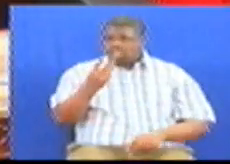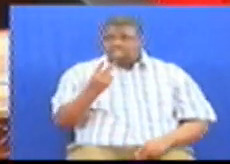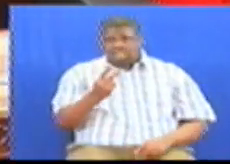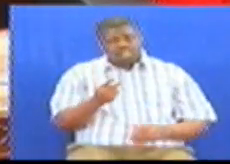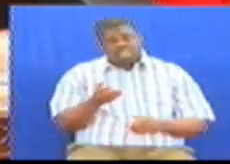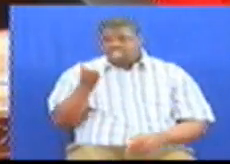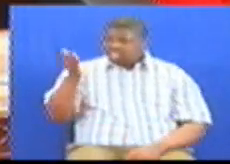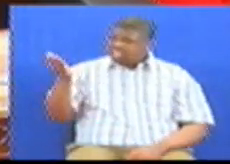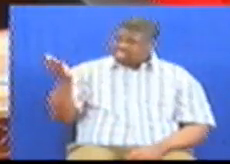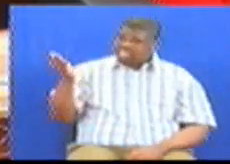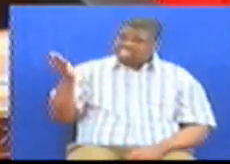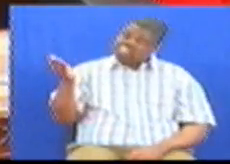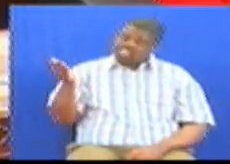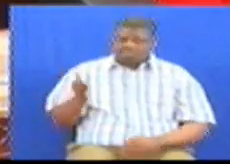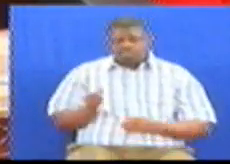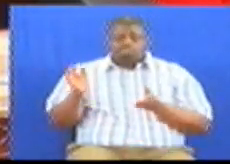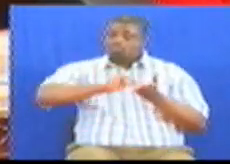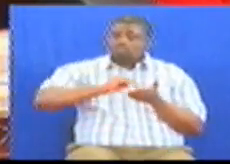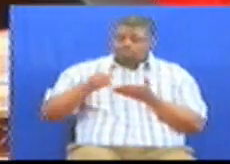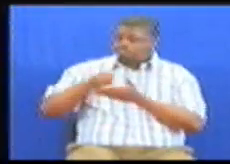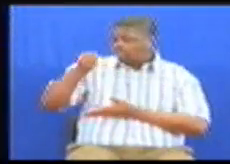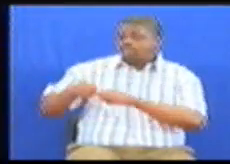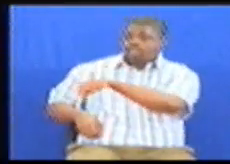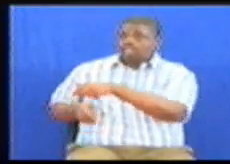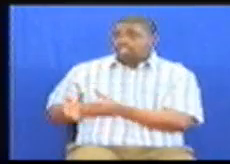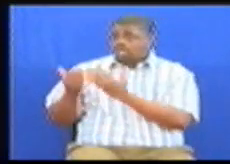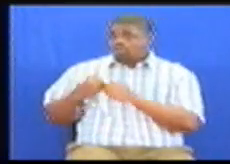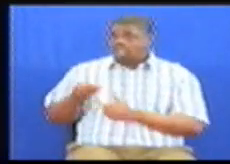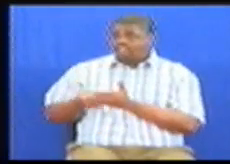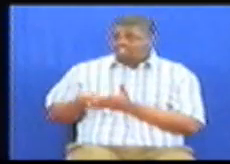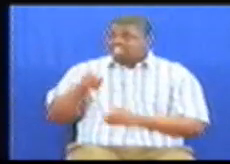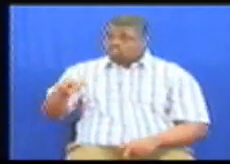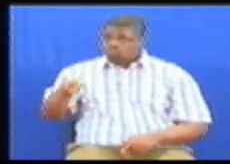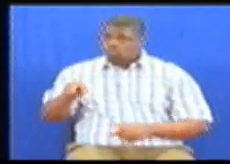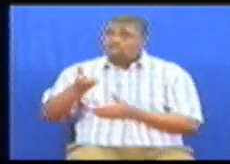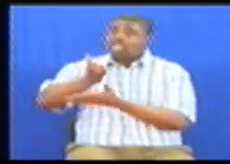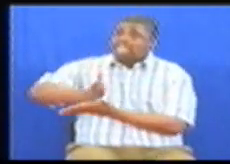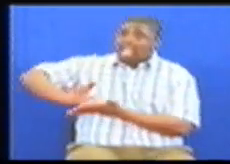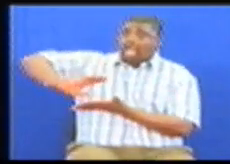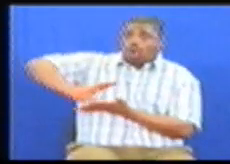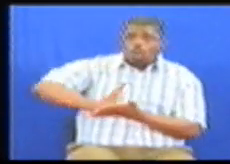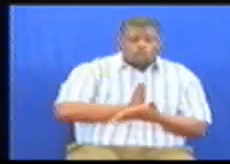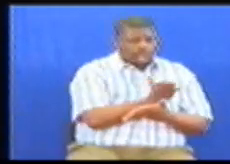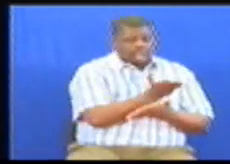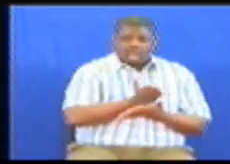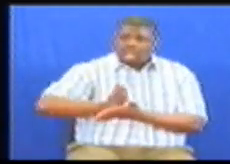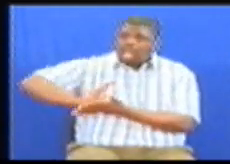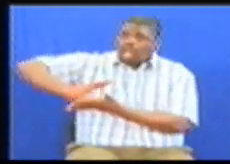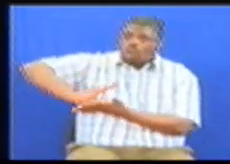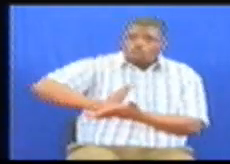nyinyi mlivyoweka hiyo budget. Inawezekana fedha hizo lakini mzigawanye kwa pengine